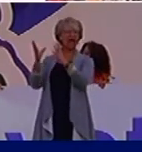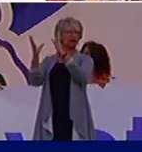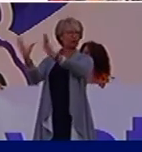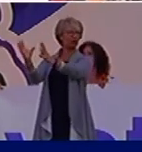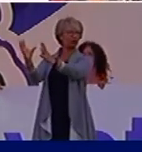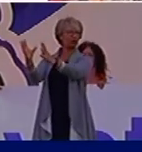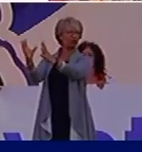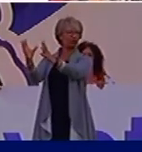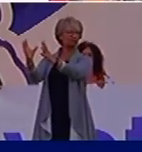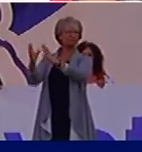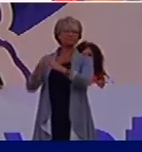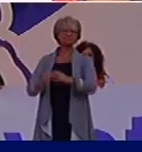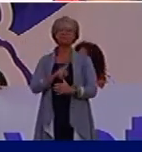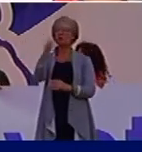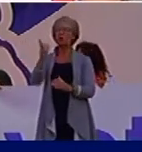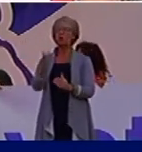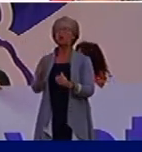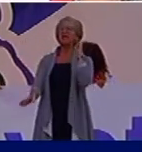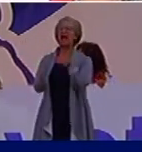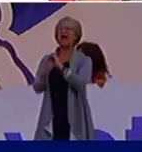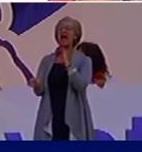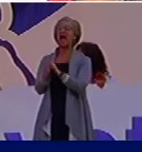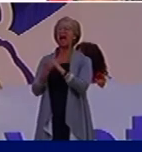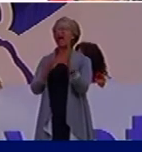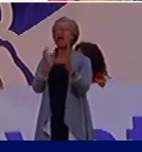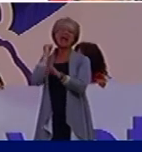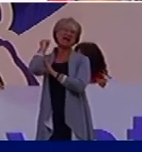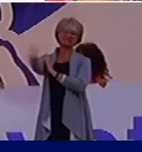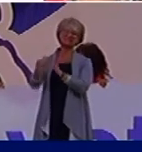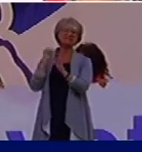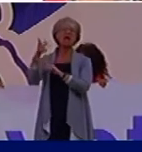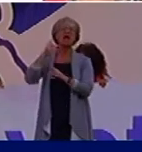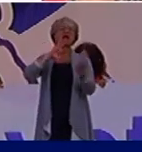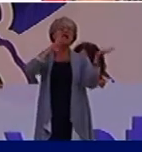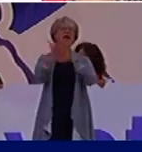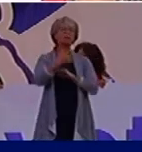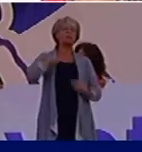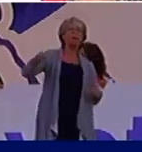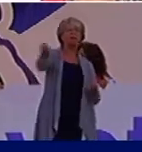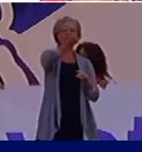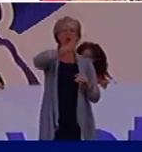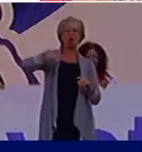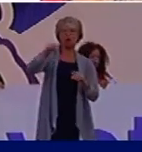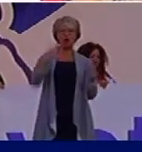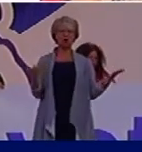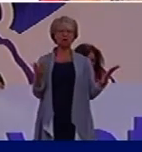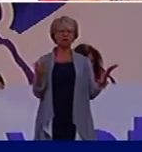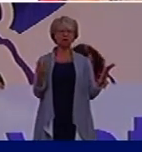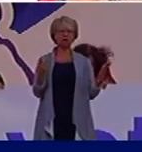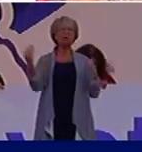A casa! Il cambiamento siamo noi! Il cambiamento è votare